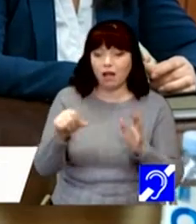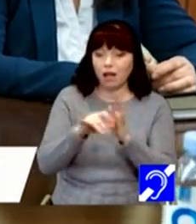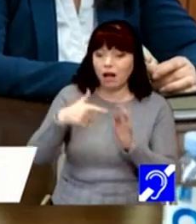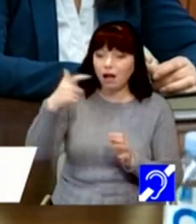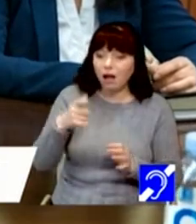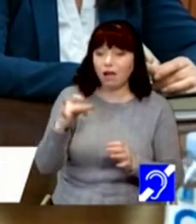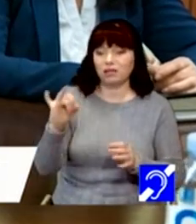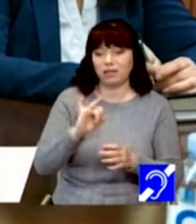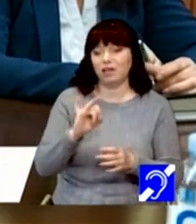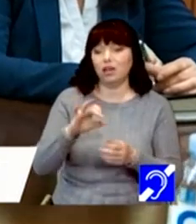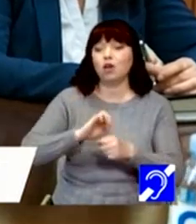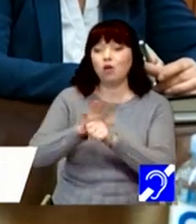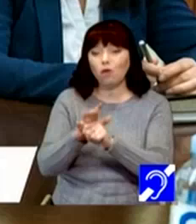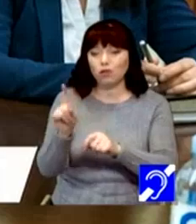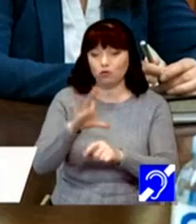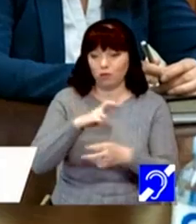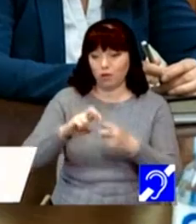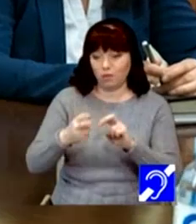fitosanitar ea